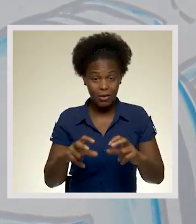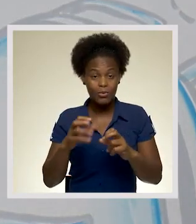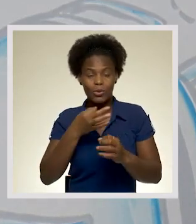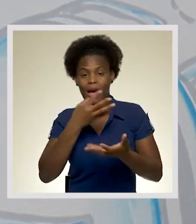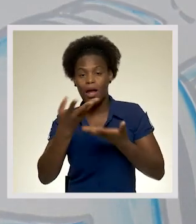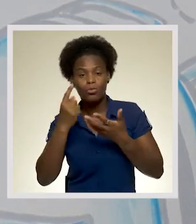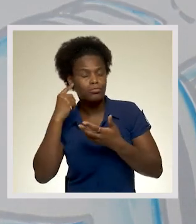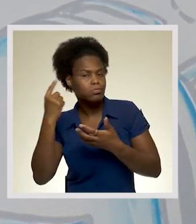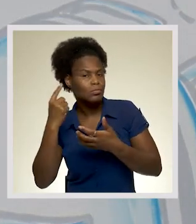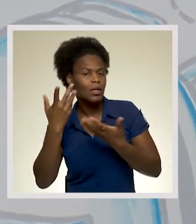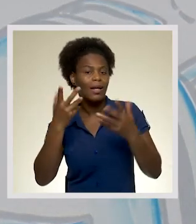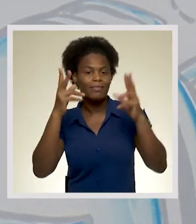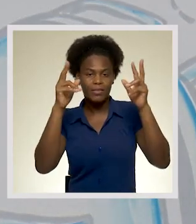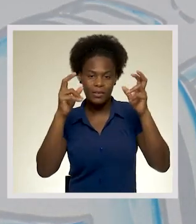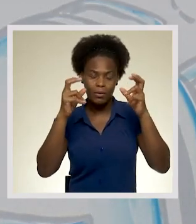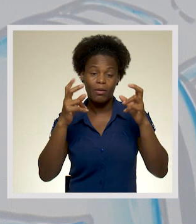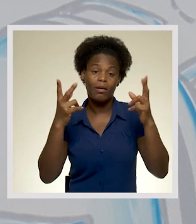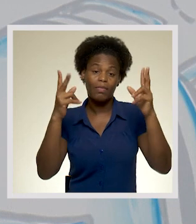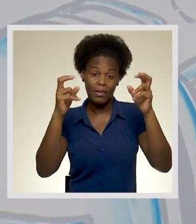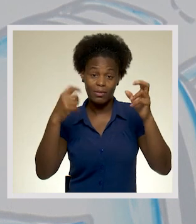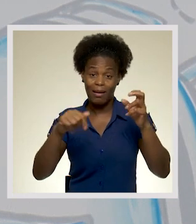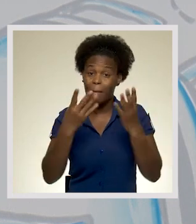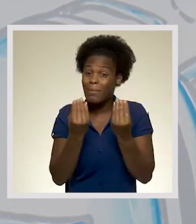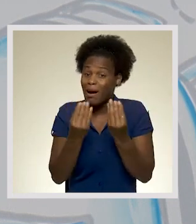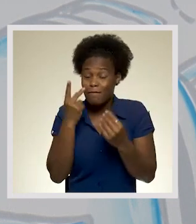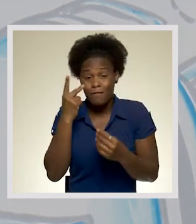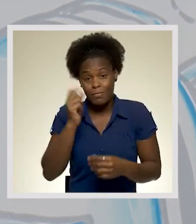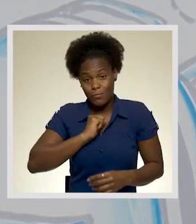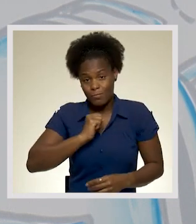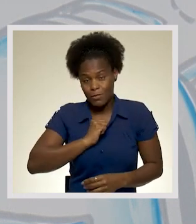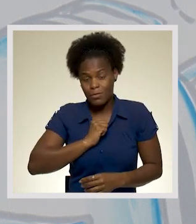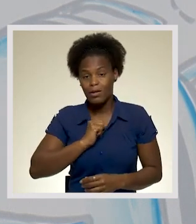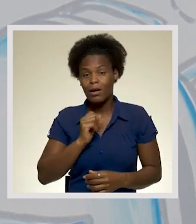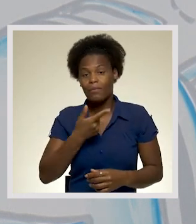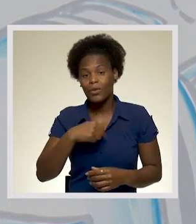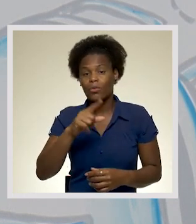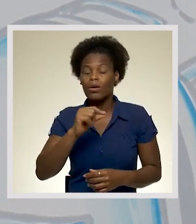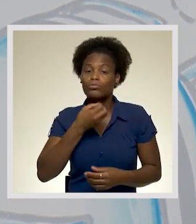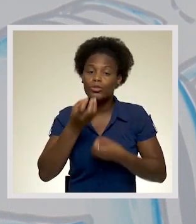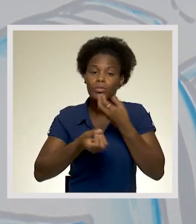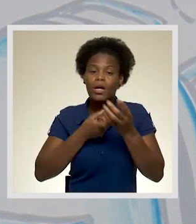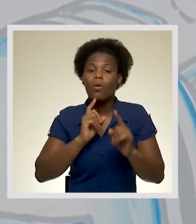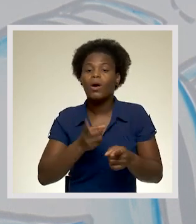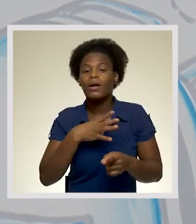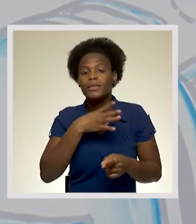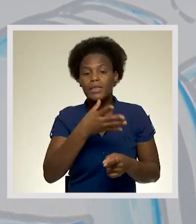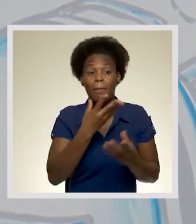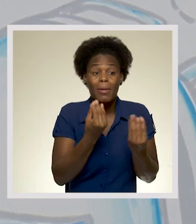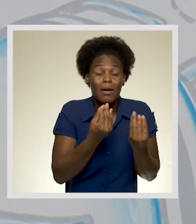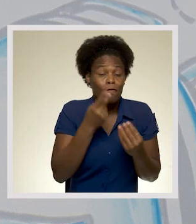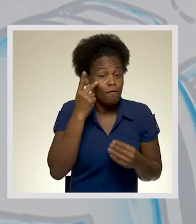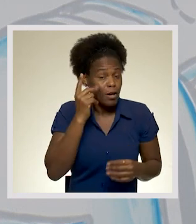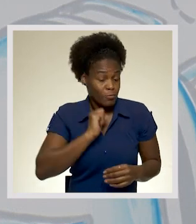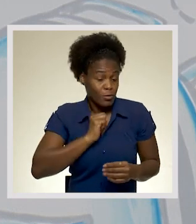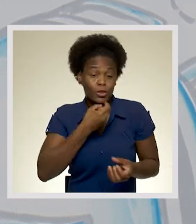du dialogue qui s'intitule « La peur de ma vie ». On a expliqué ce que veut dire la peur de